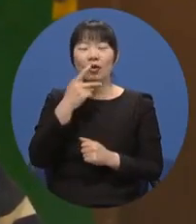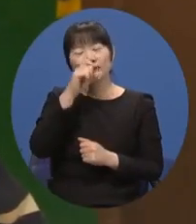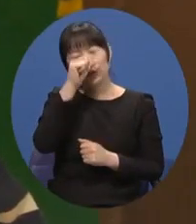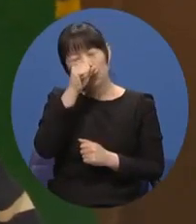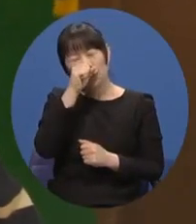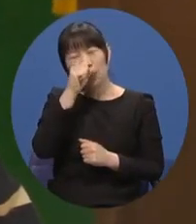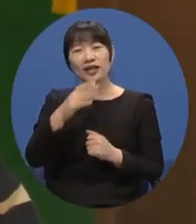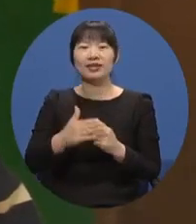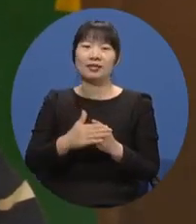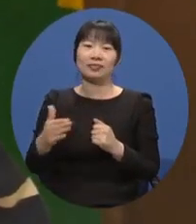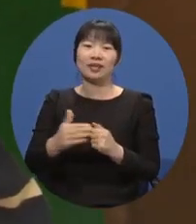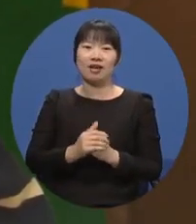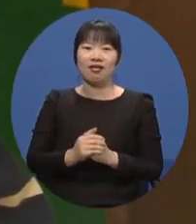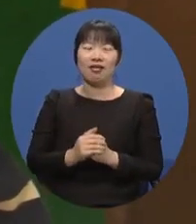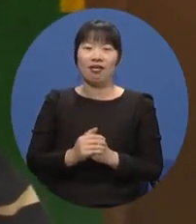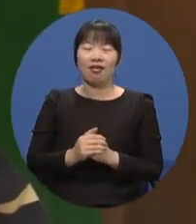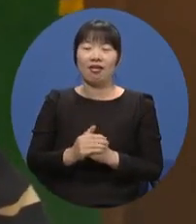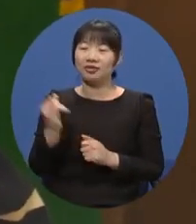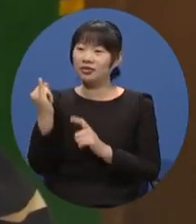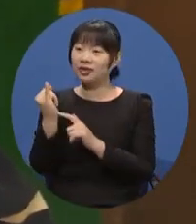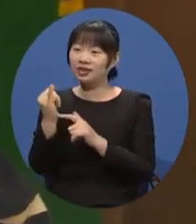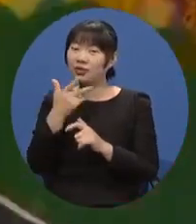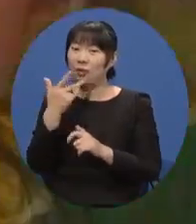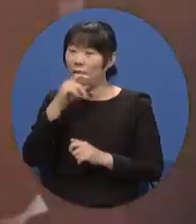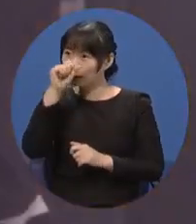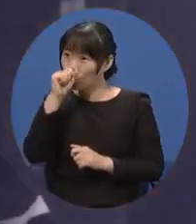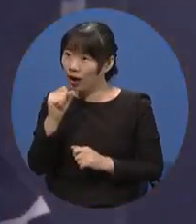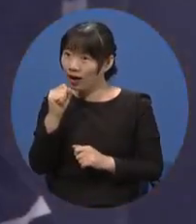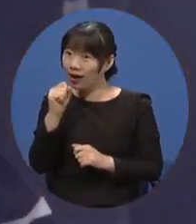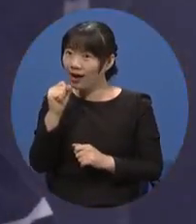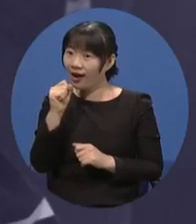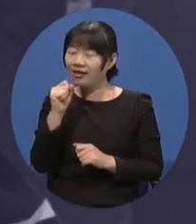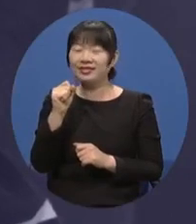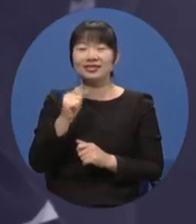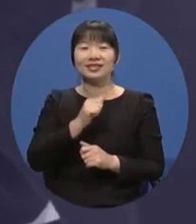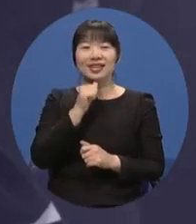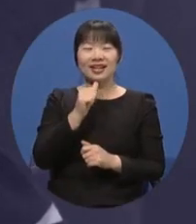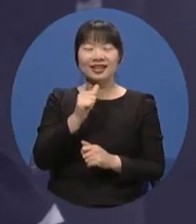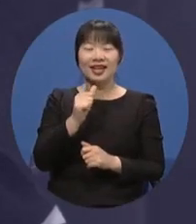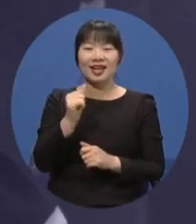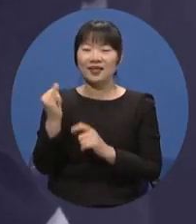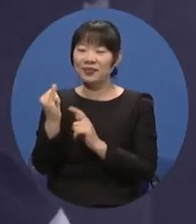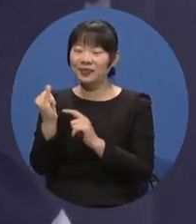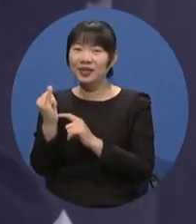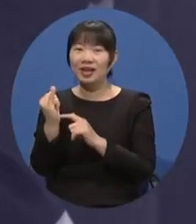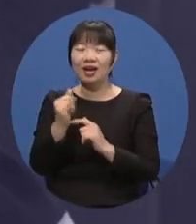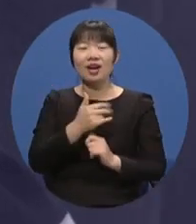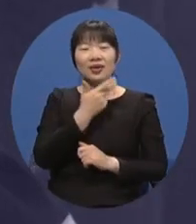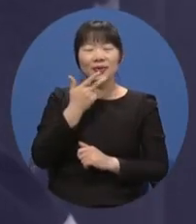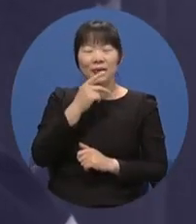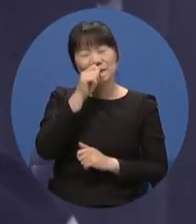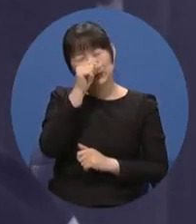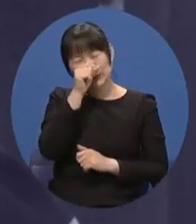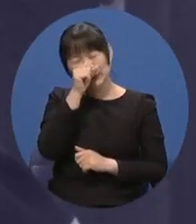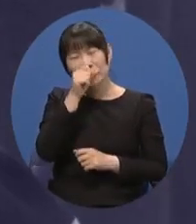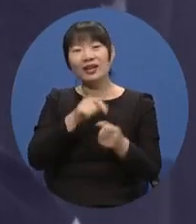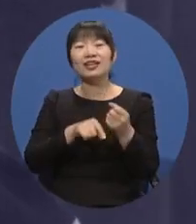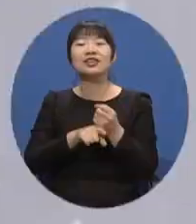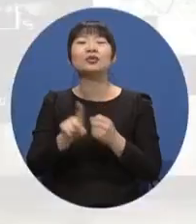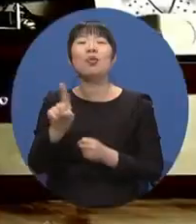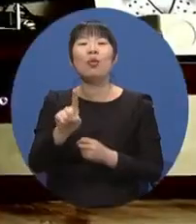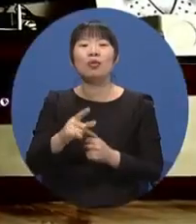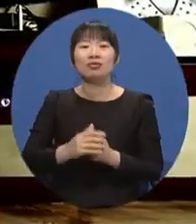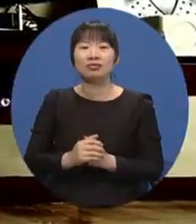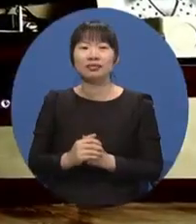영어 좋아해요. 아, 서열이는 영어를 좋아해요? 네. 다섯 살 서열이가 이토록 영어를 좋아하게 된 이유는